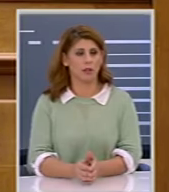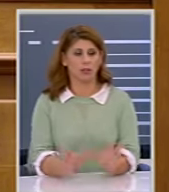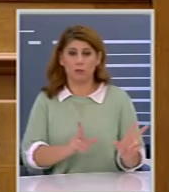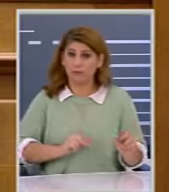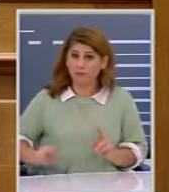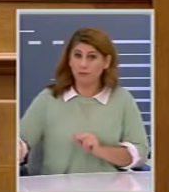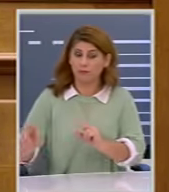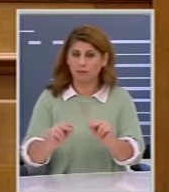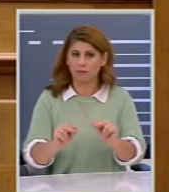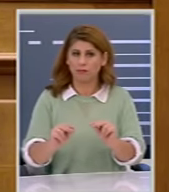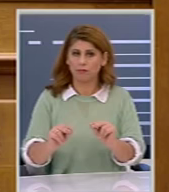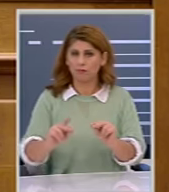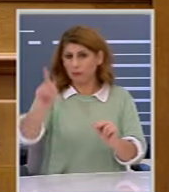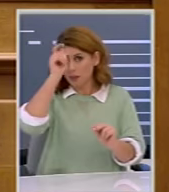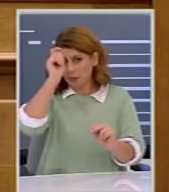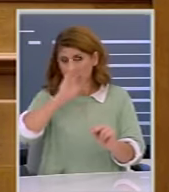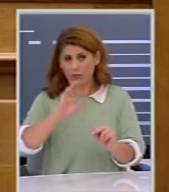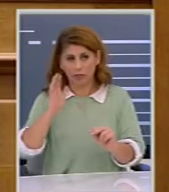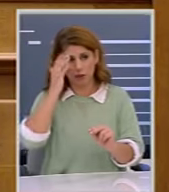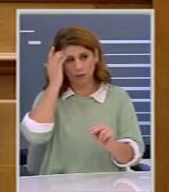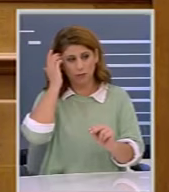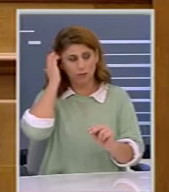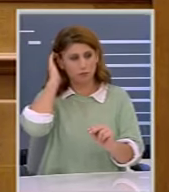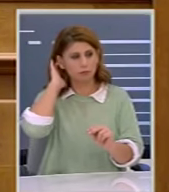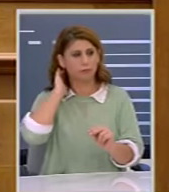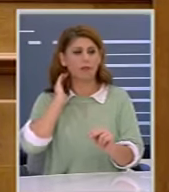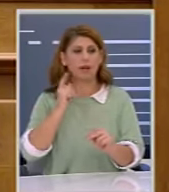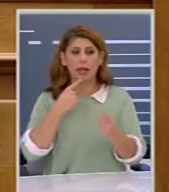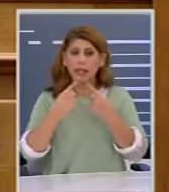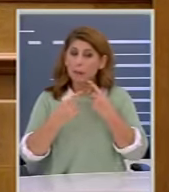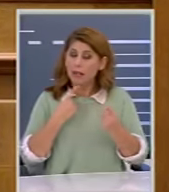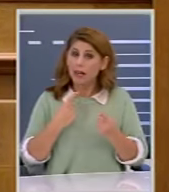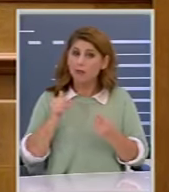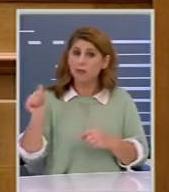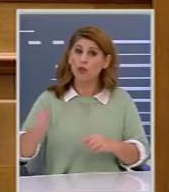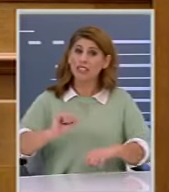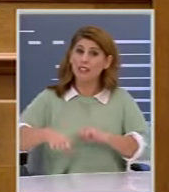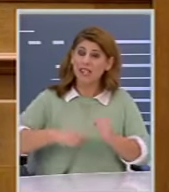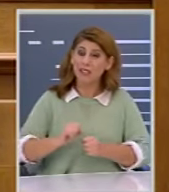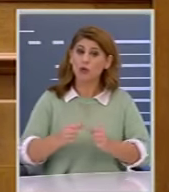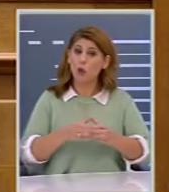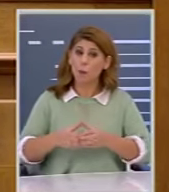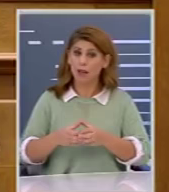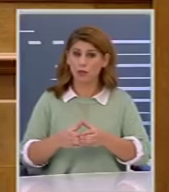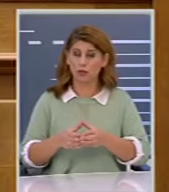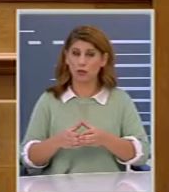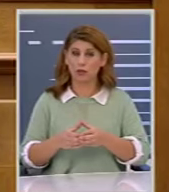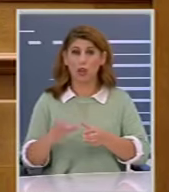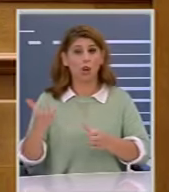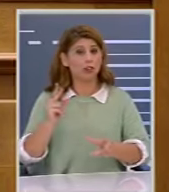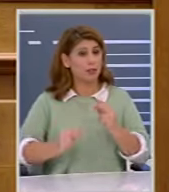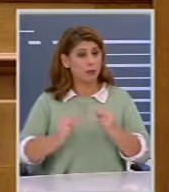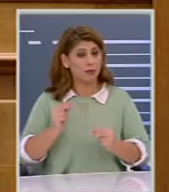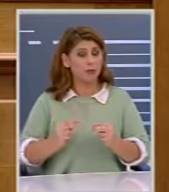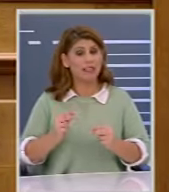τους παραδέχονται και μιλάνε οι ίδιοι οι συνδικαλιστές των κομμάτων σας. Τα προβλήματα